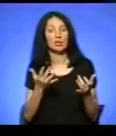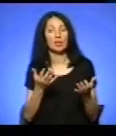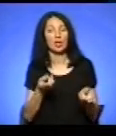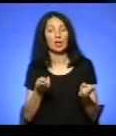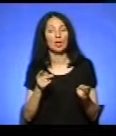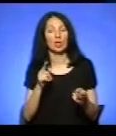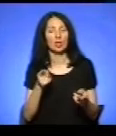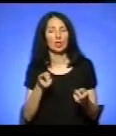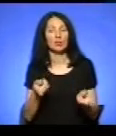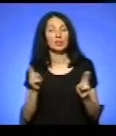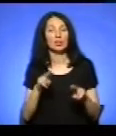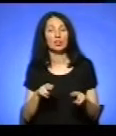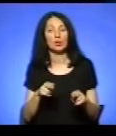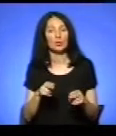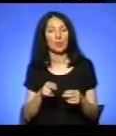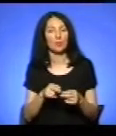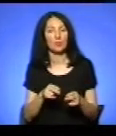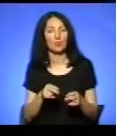досить незначні